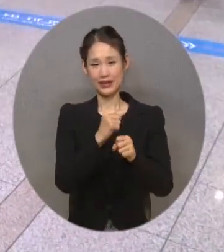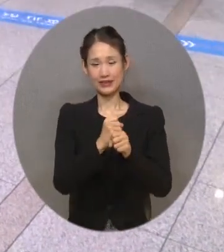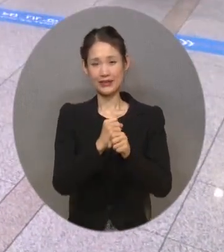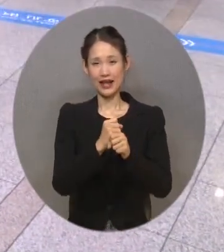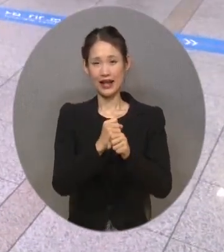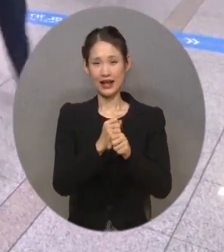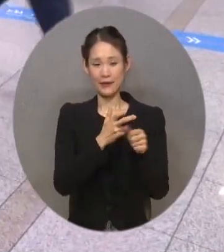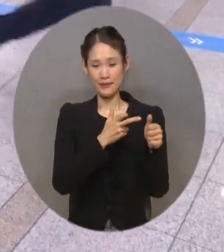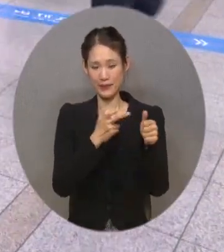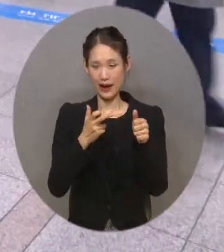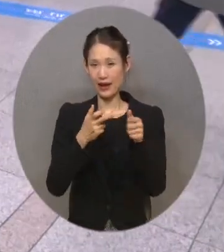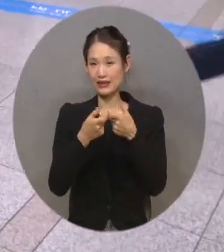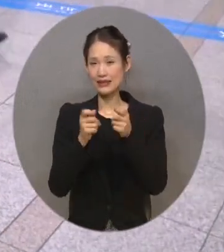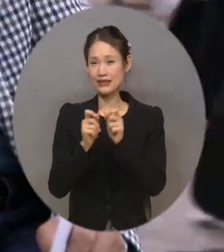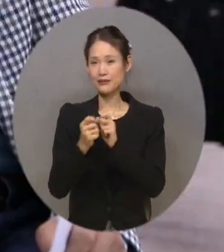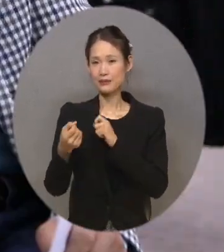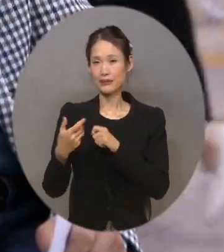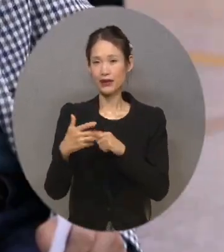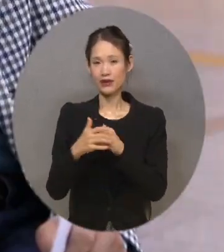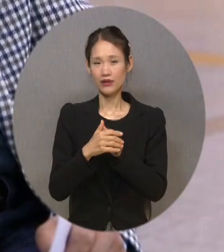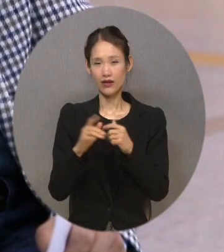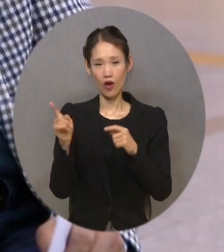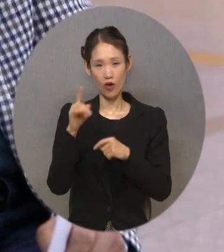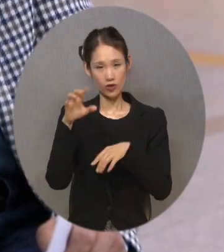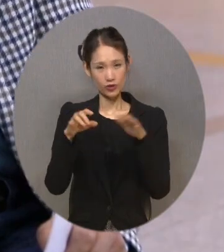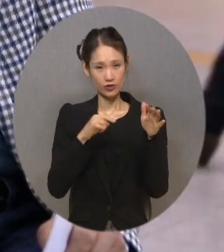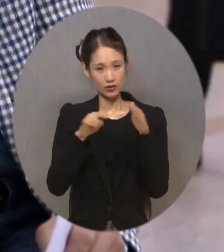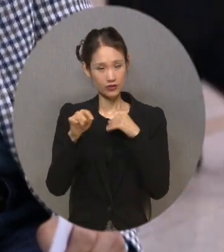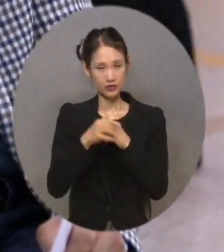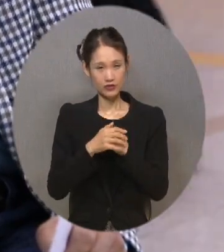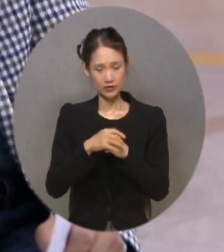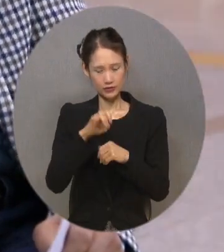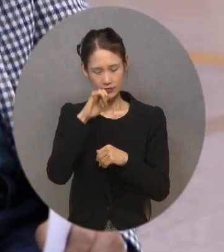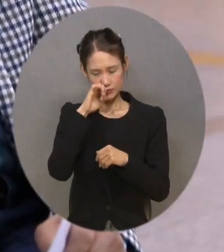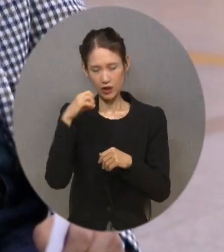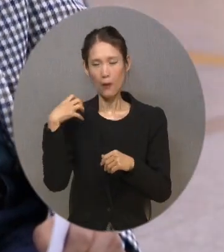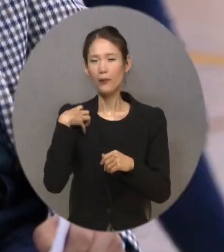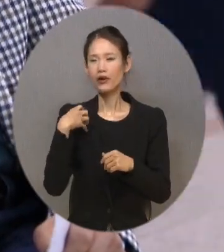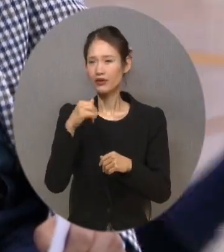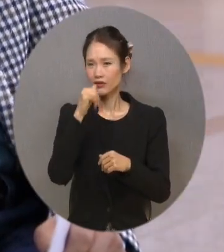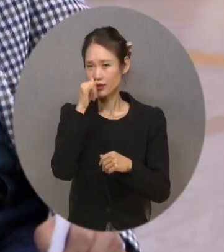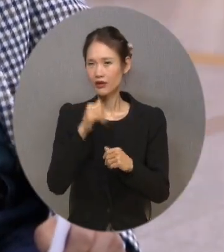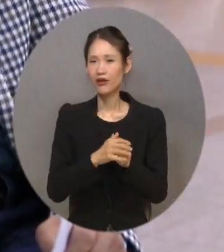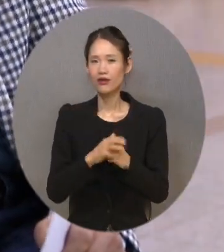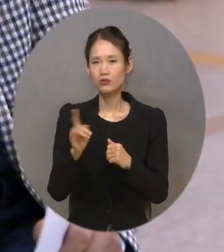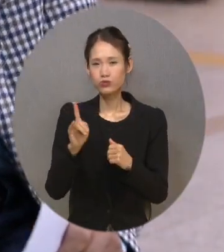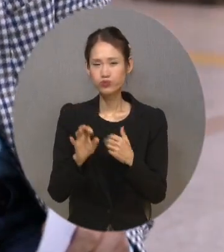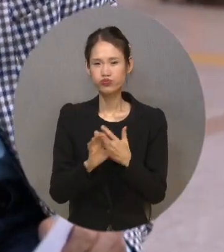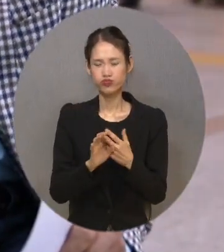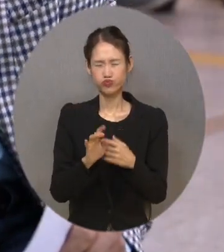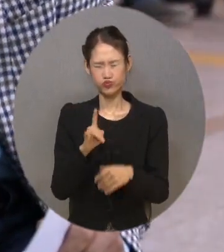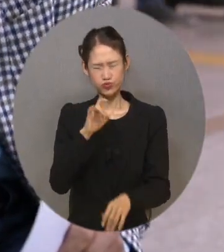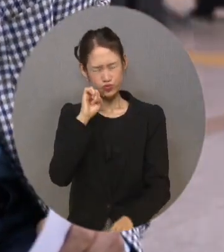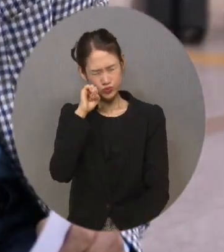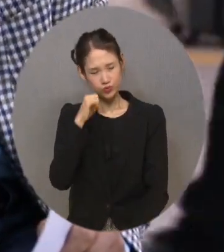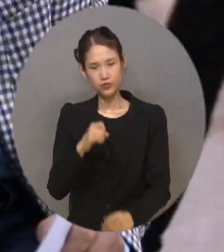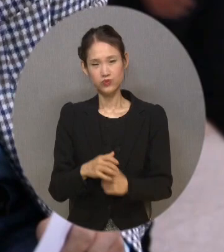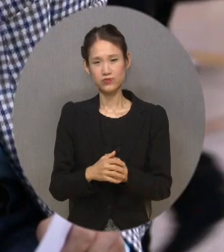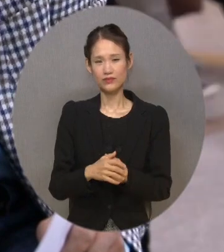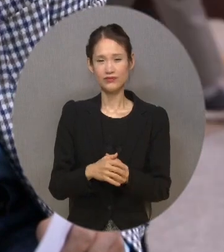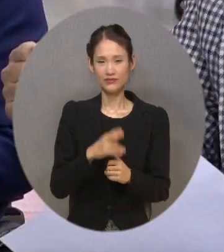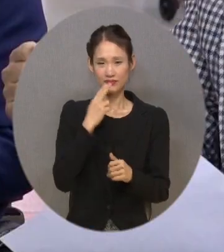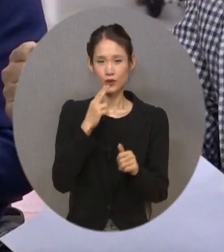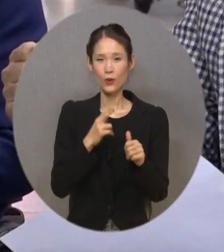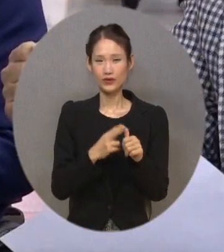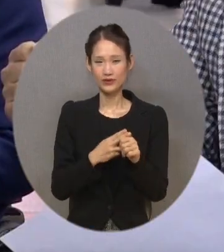줬어요. 어느 여행지 가더라도 네. 미션이 있다는 거야. 그 미션은? 미션이 되게 어렵대. 요번에 우리 도전하는